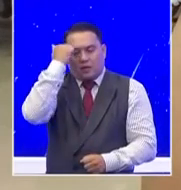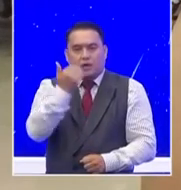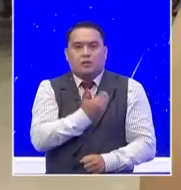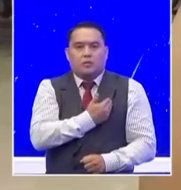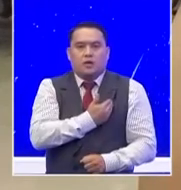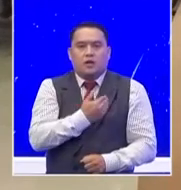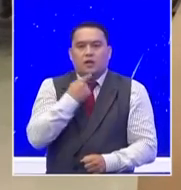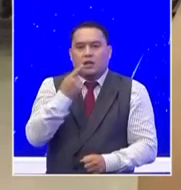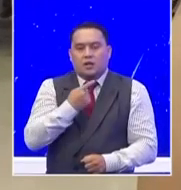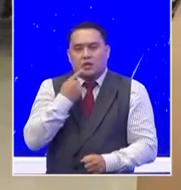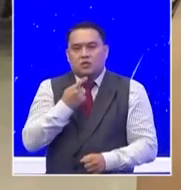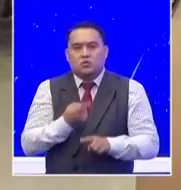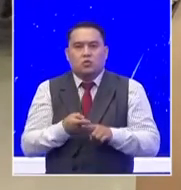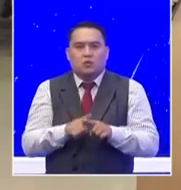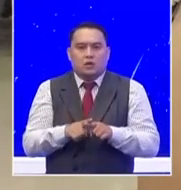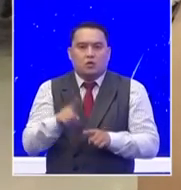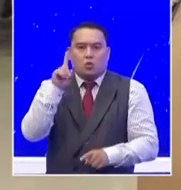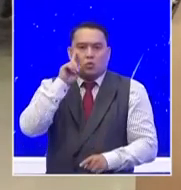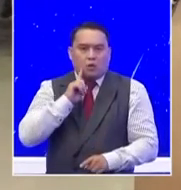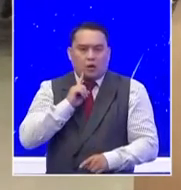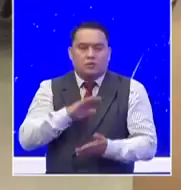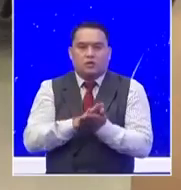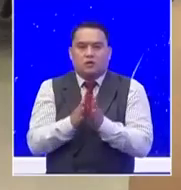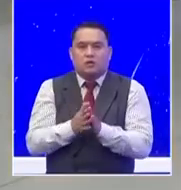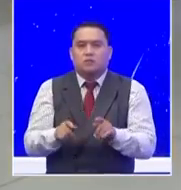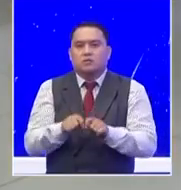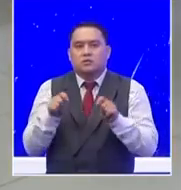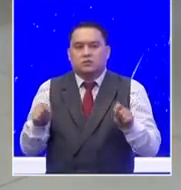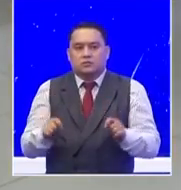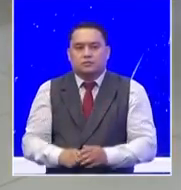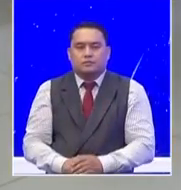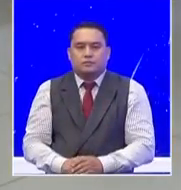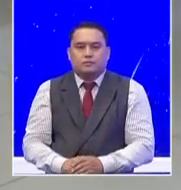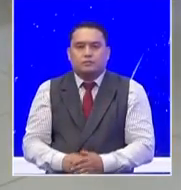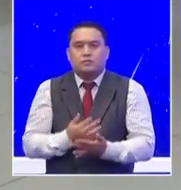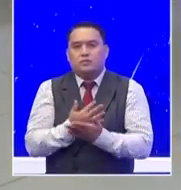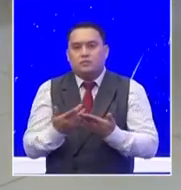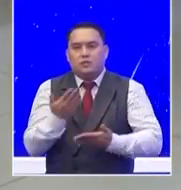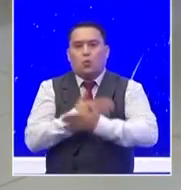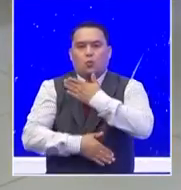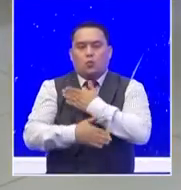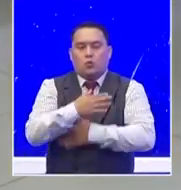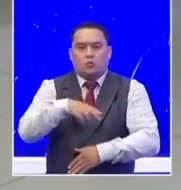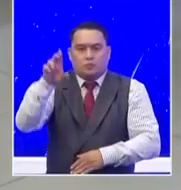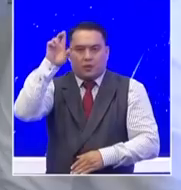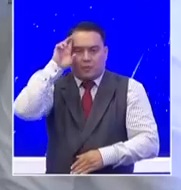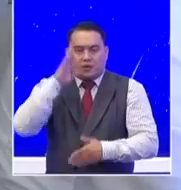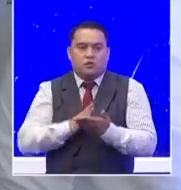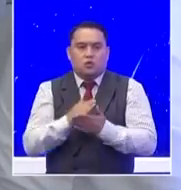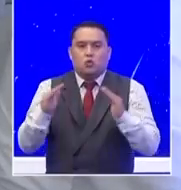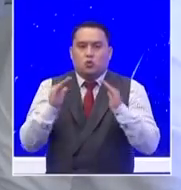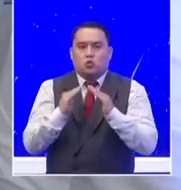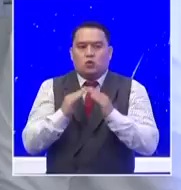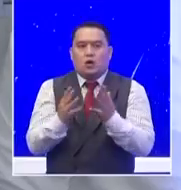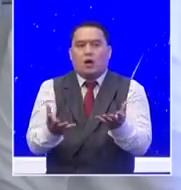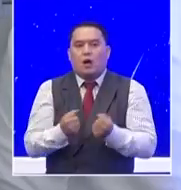келеді. Сондай ыңғайлы жағдай жасап отырды. Сонымен қатар кейбір мүгедек жандар мемлекеттік қызметті үйде отырып